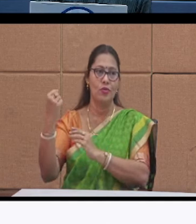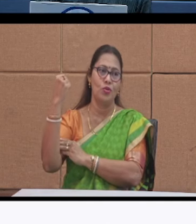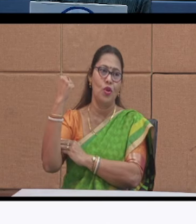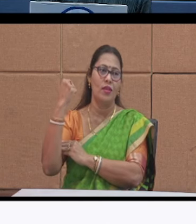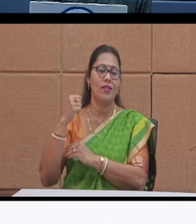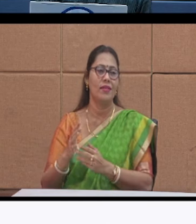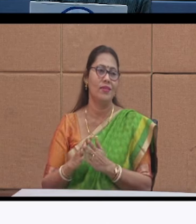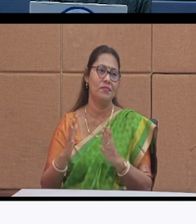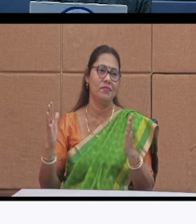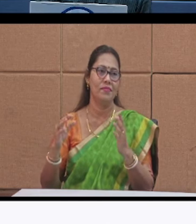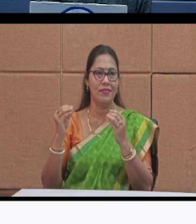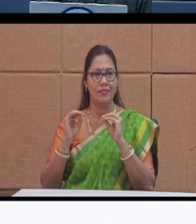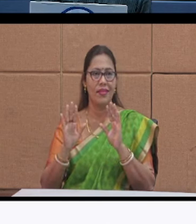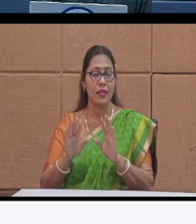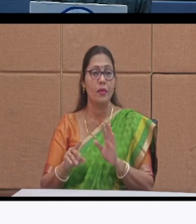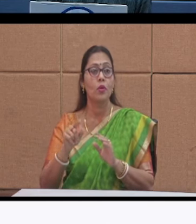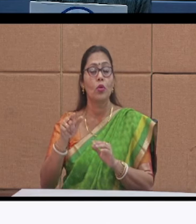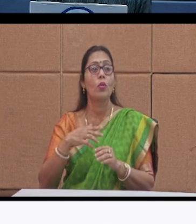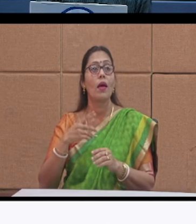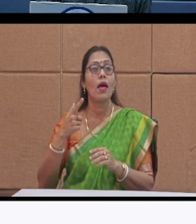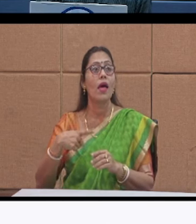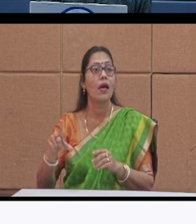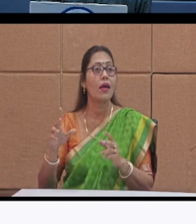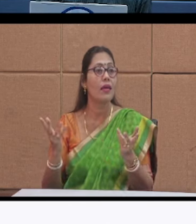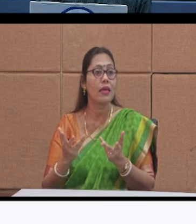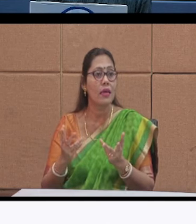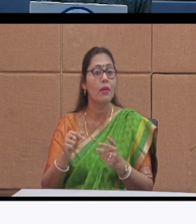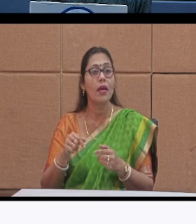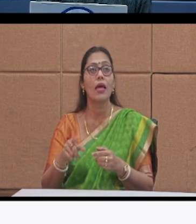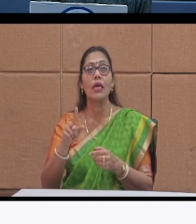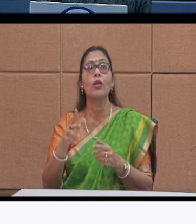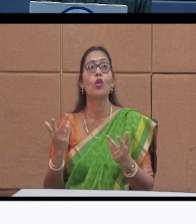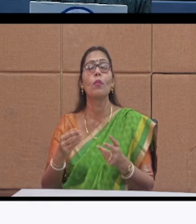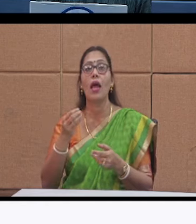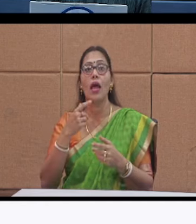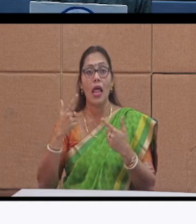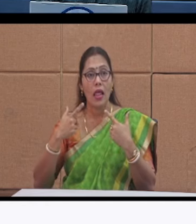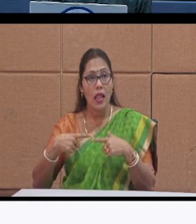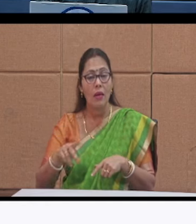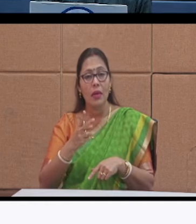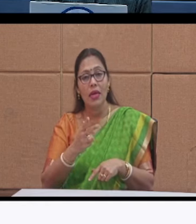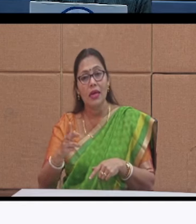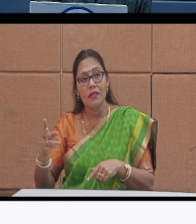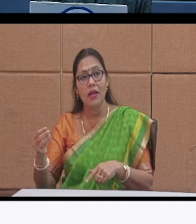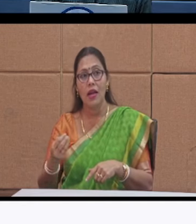নয় সুতরাং তুমি কিভাবে বাঁচবে তা ঠিক করে দেয় কে এই বিভিন্ন রকমের